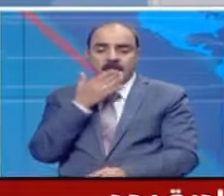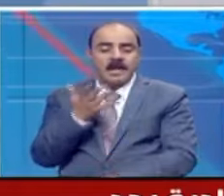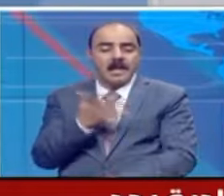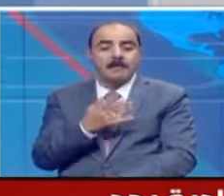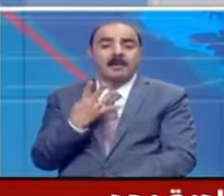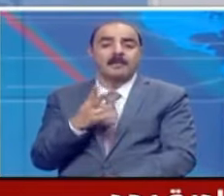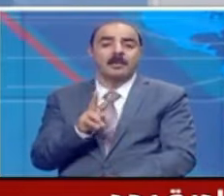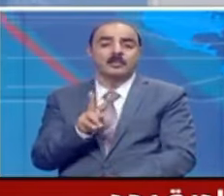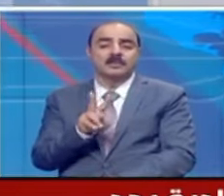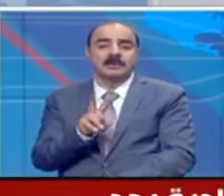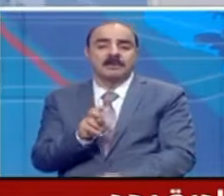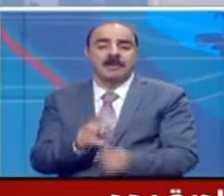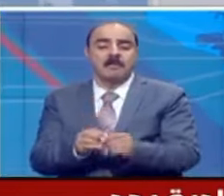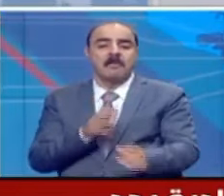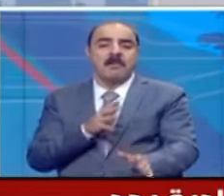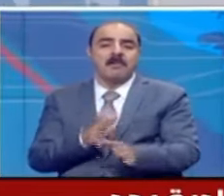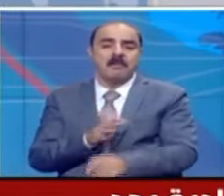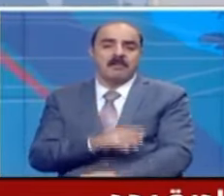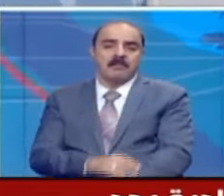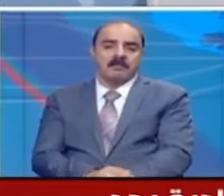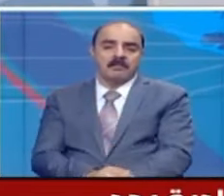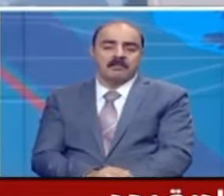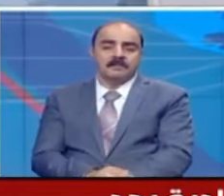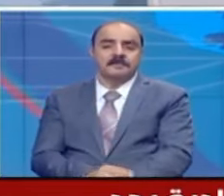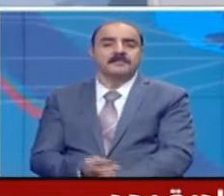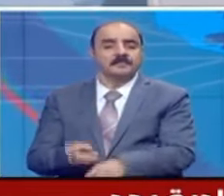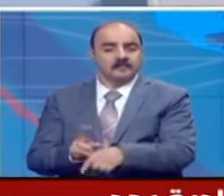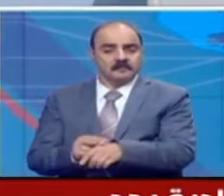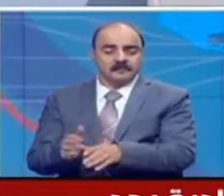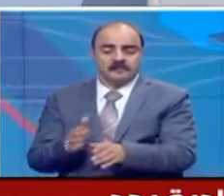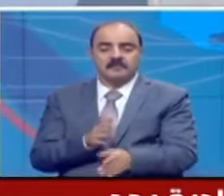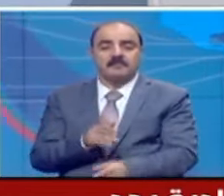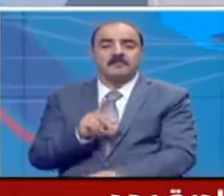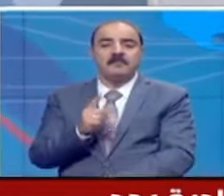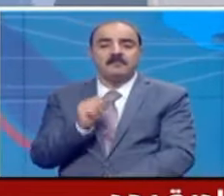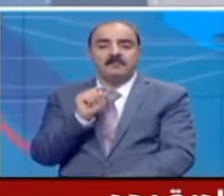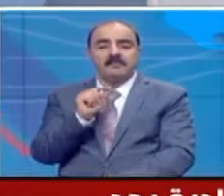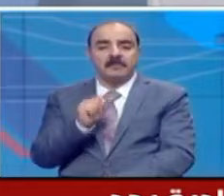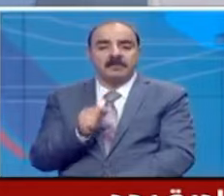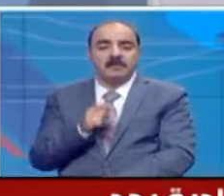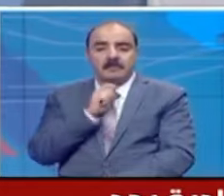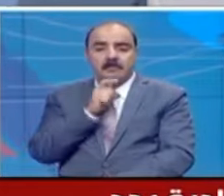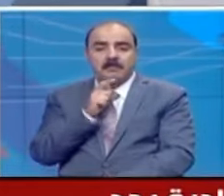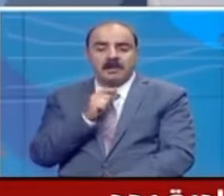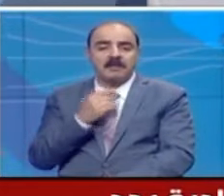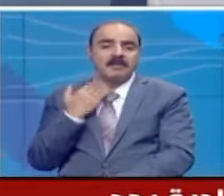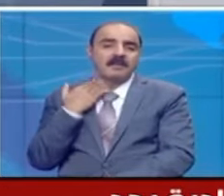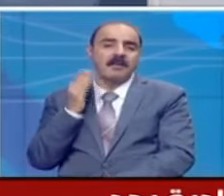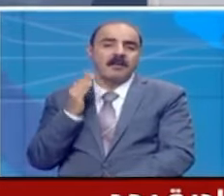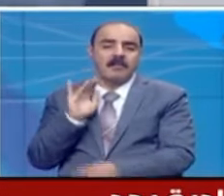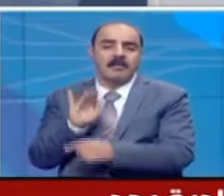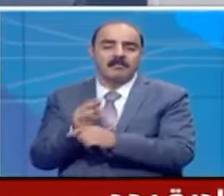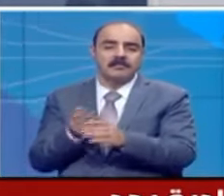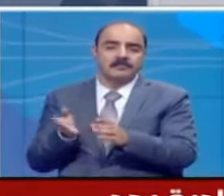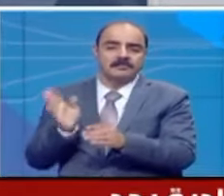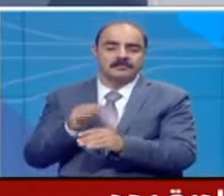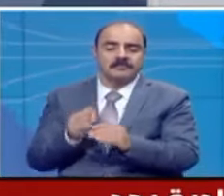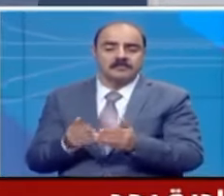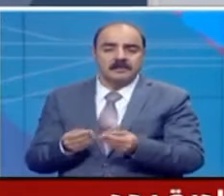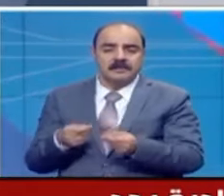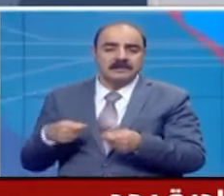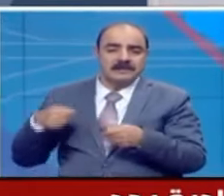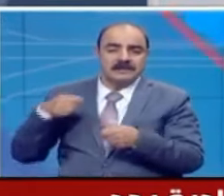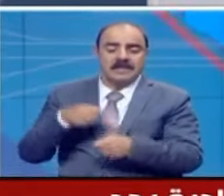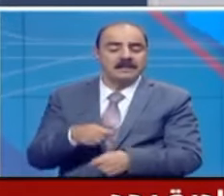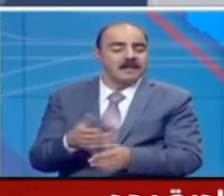وبتكلفة إجمالية حوالي 74 مليار جنيه، و15% زيادة في معاشات تكافل